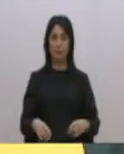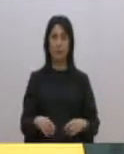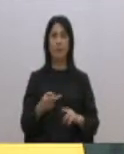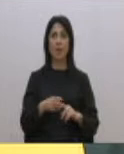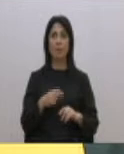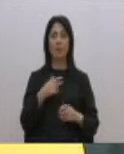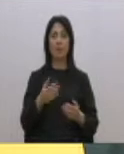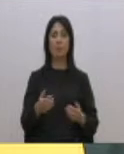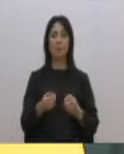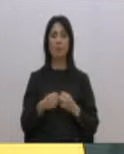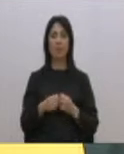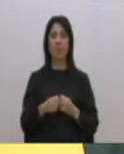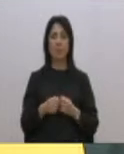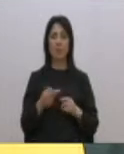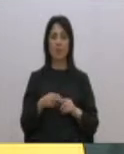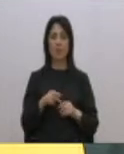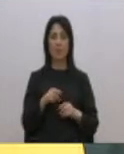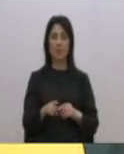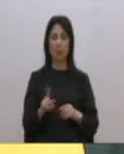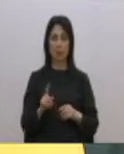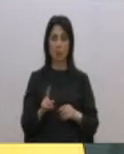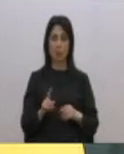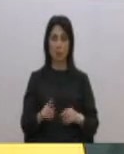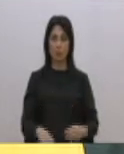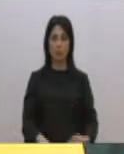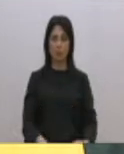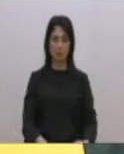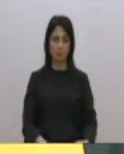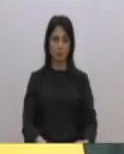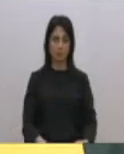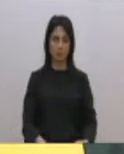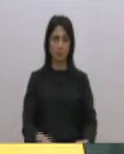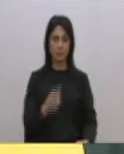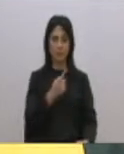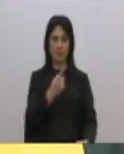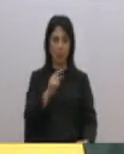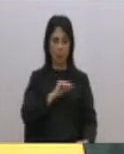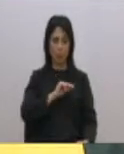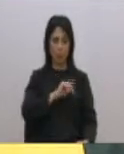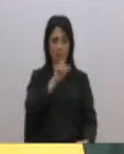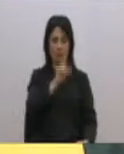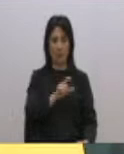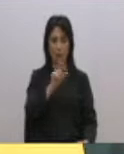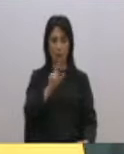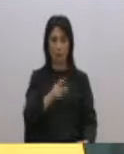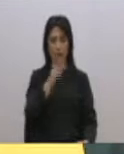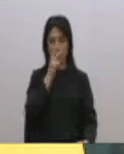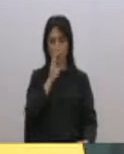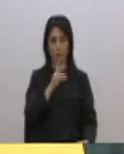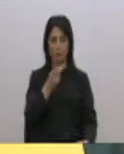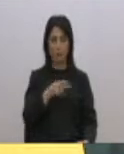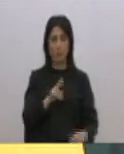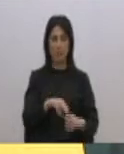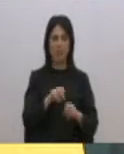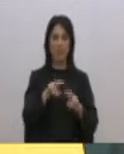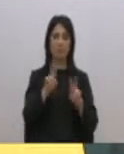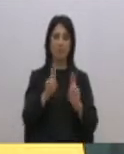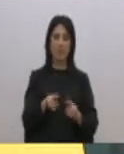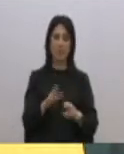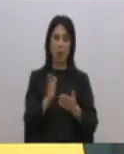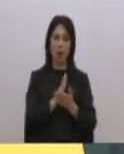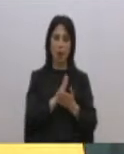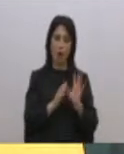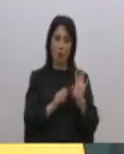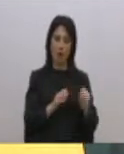ამით ჩვენ მივიღეთ იმას, რომ ესე იგი თითოეულ თანამშრომელზე, მიუხედავად იმისა, სპეციალურ